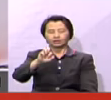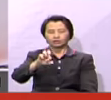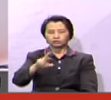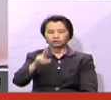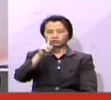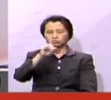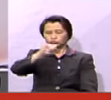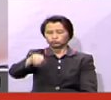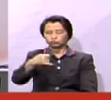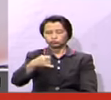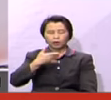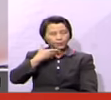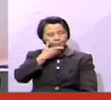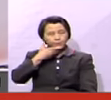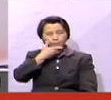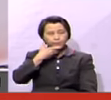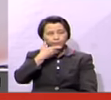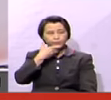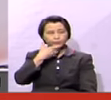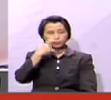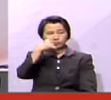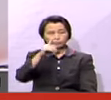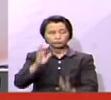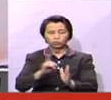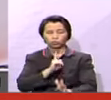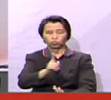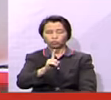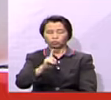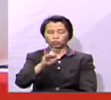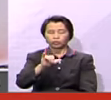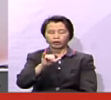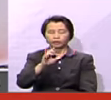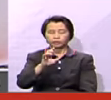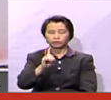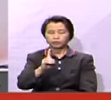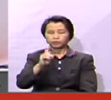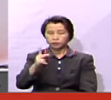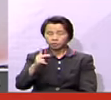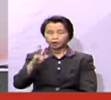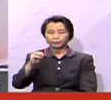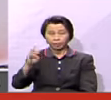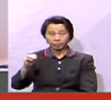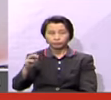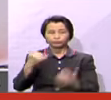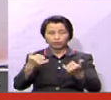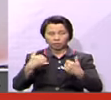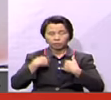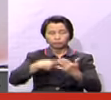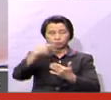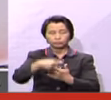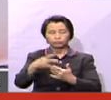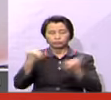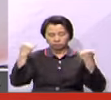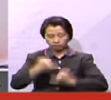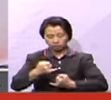Syukur 2018 anjuran Yayasan Dana Kebajikan Muslim Malaysia YDKMM. Dan pelbagai pengisian berbentuk ibadat dan